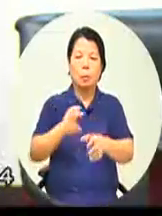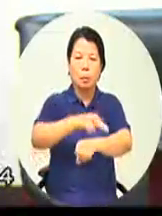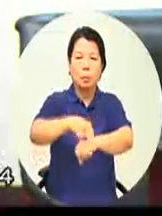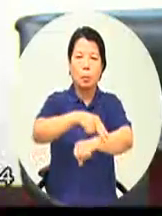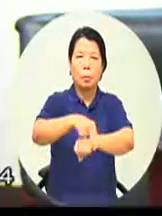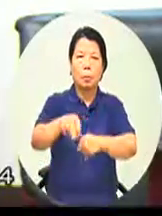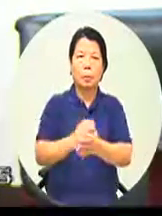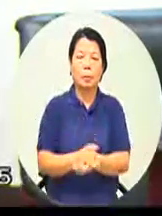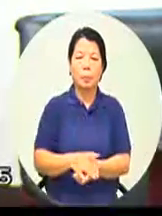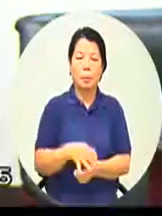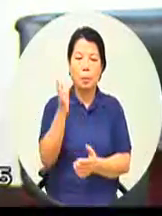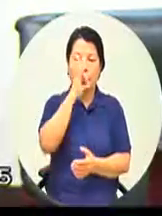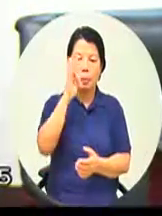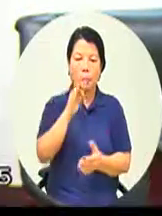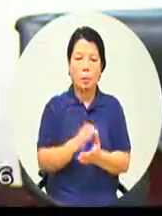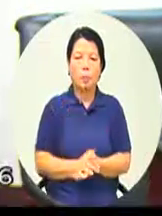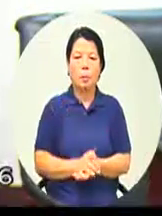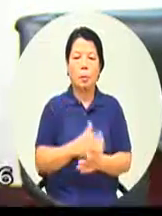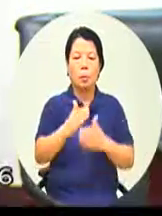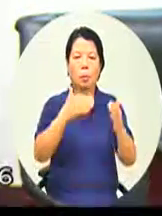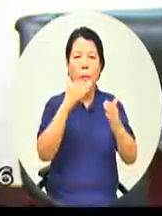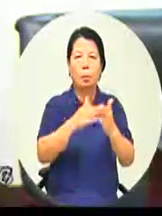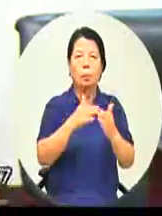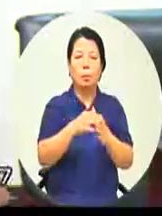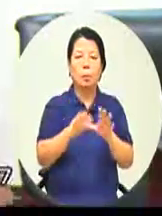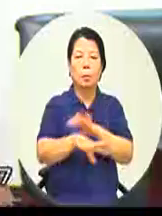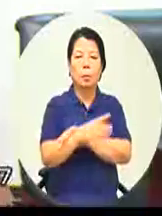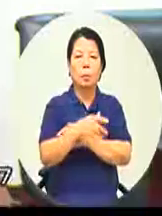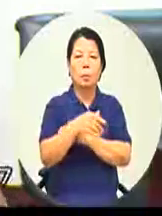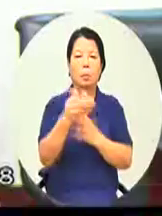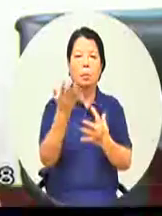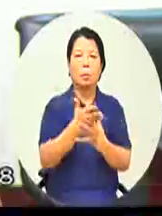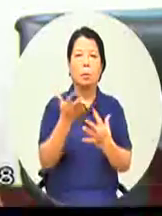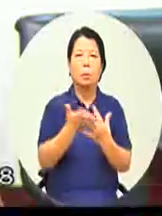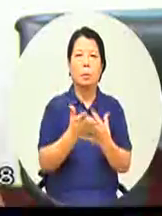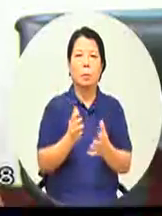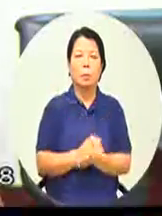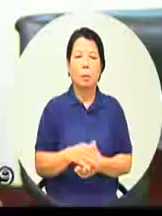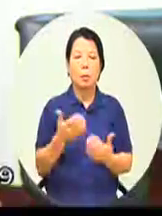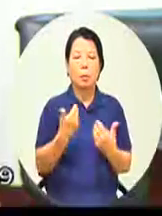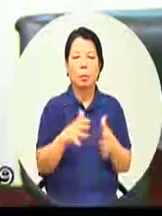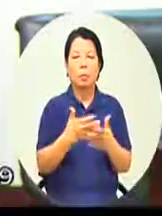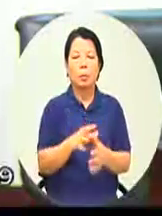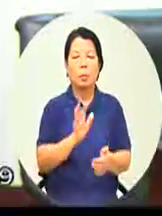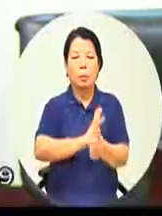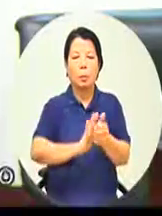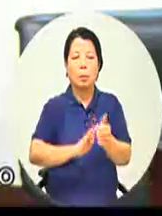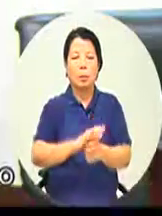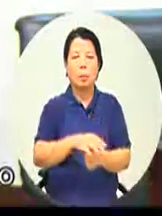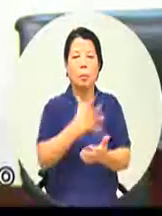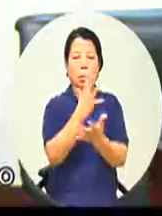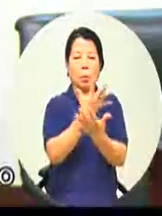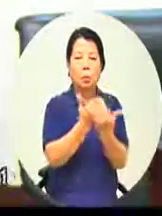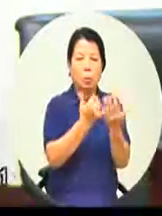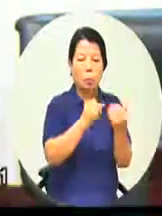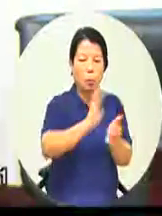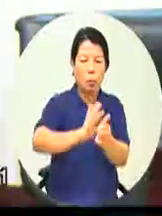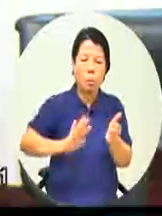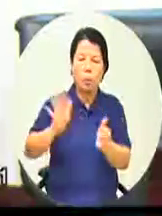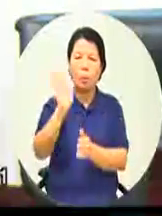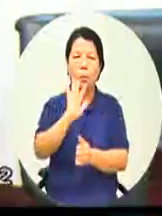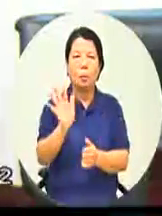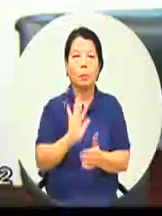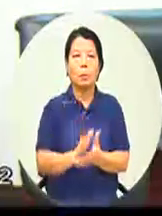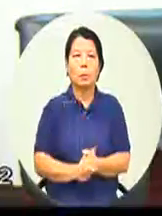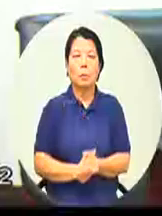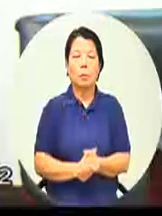来去找我们闲置的学校，闲置学校应该卖去影响到咱学生在上课的环